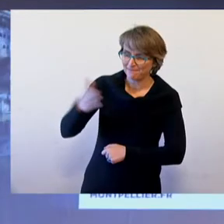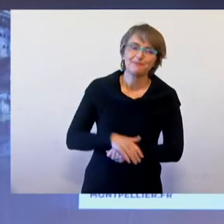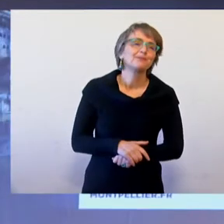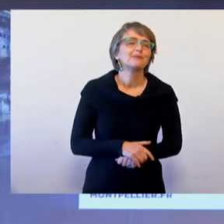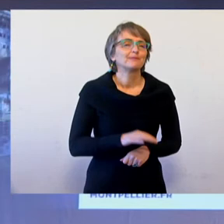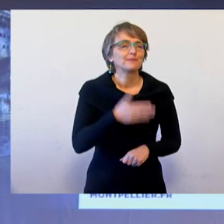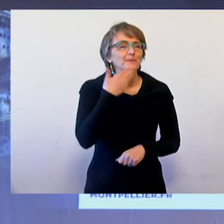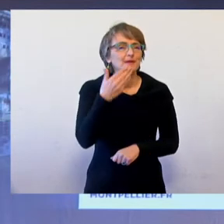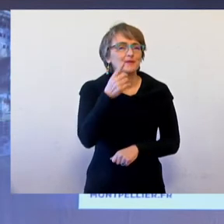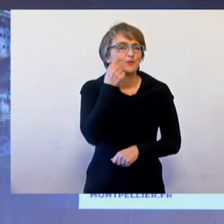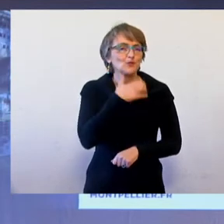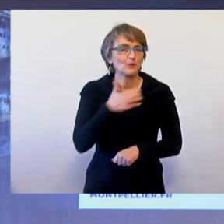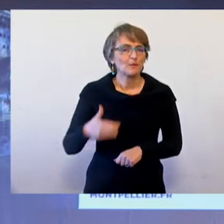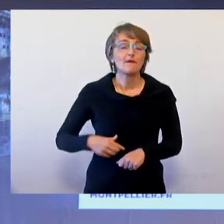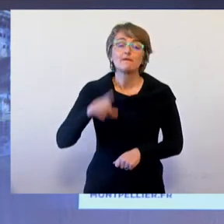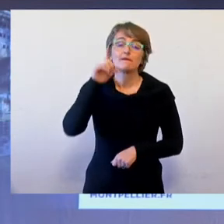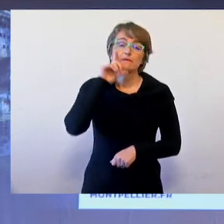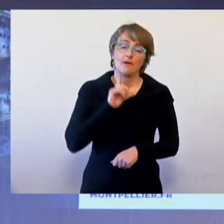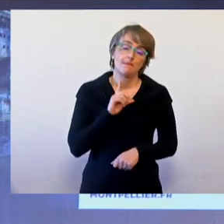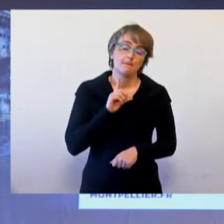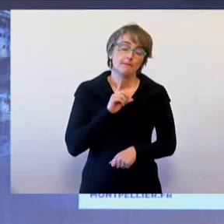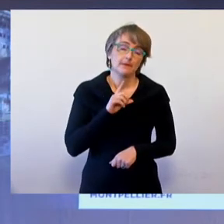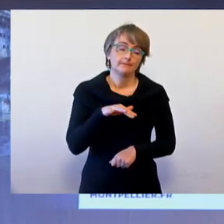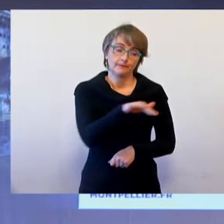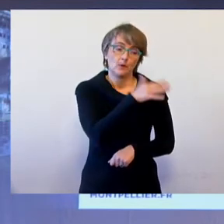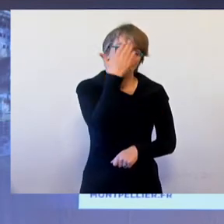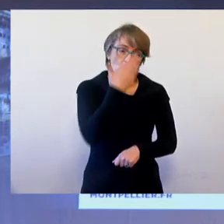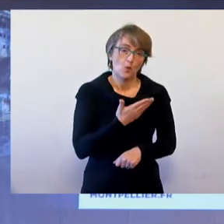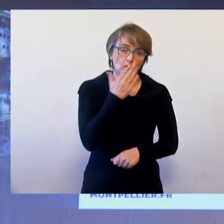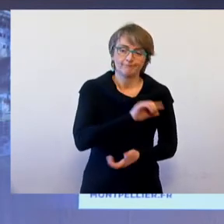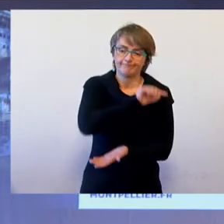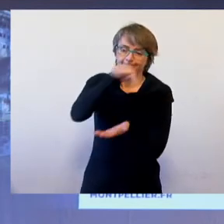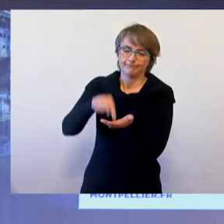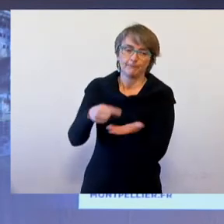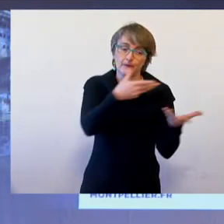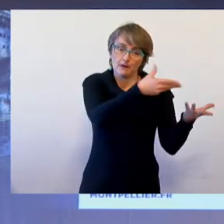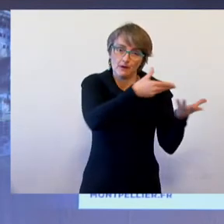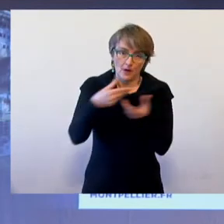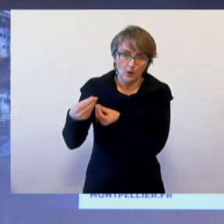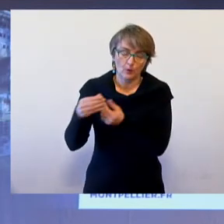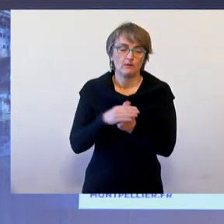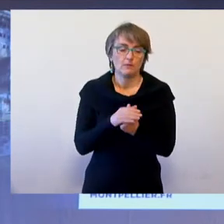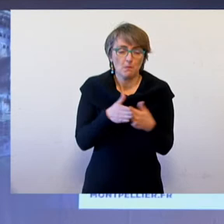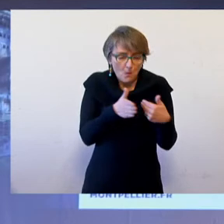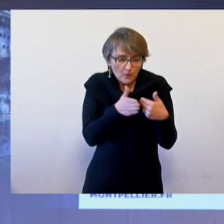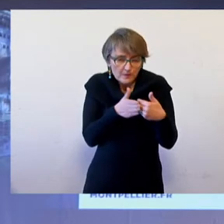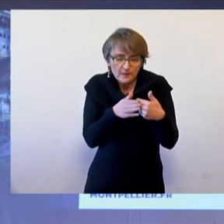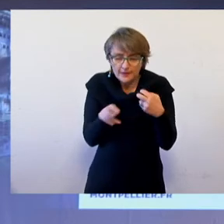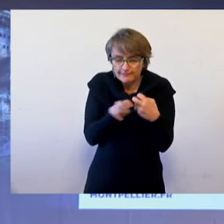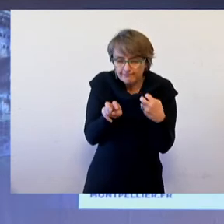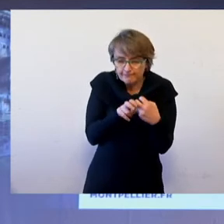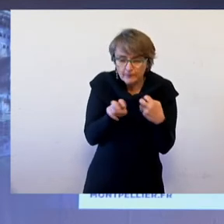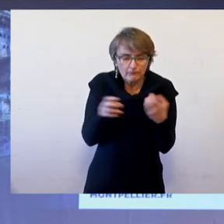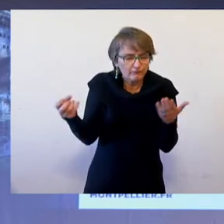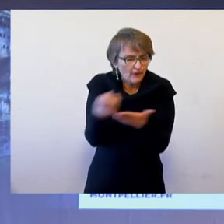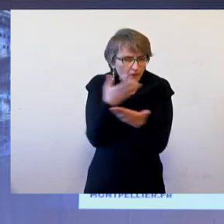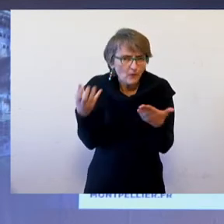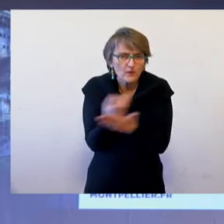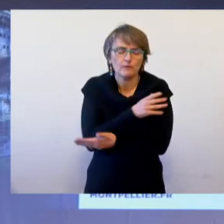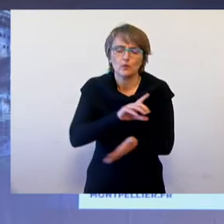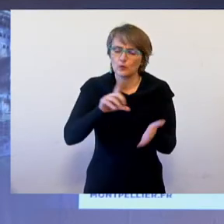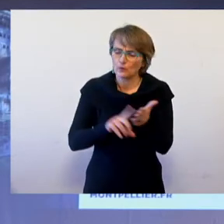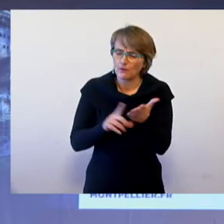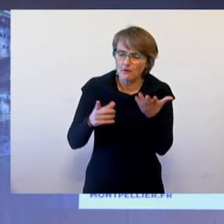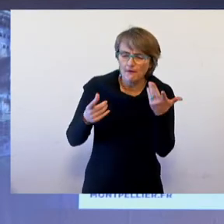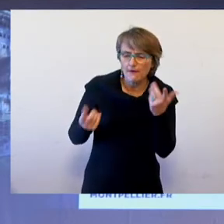Les femmes ont besoin d'un lieu d'accueil, de proximité et d'information. Un lieu d'éducation à